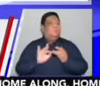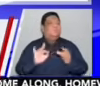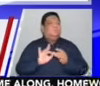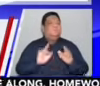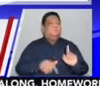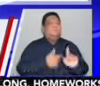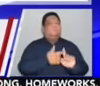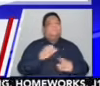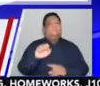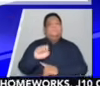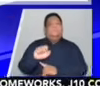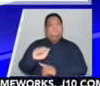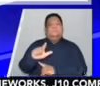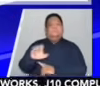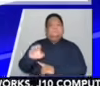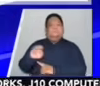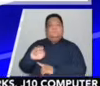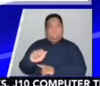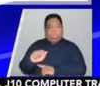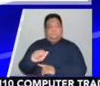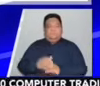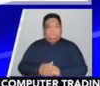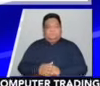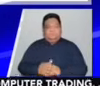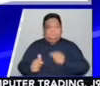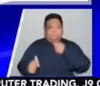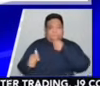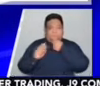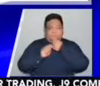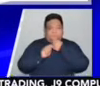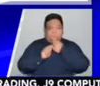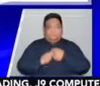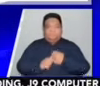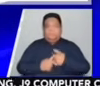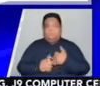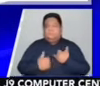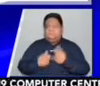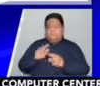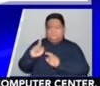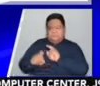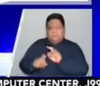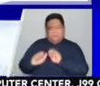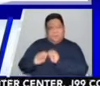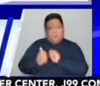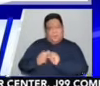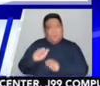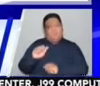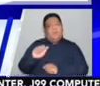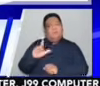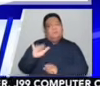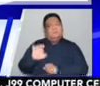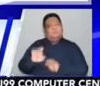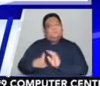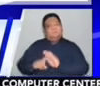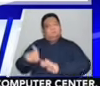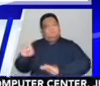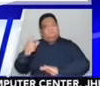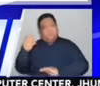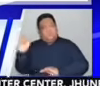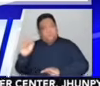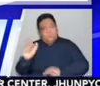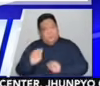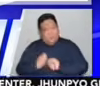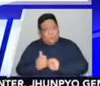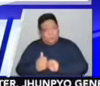dagat tila nasasagot na ang tanong na How Did Alice go yan ay matapos idetalye sa senado ng kinikilalang